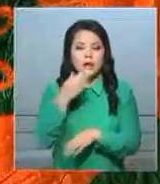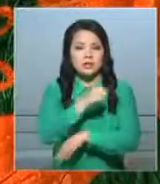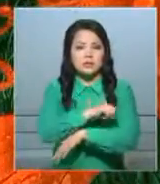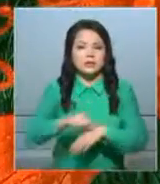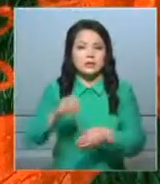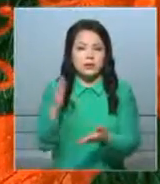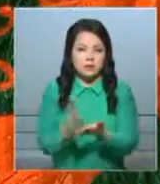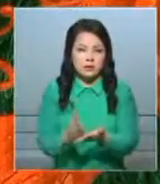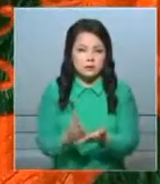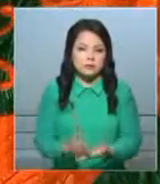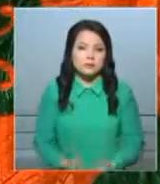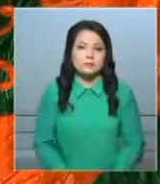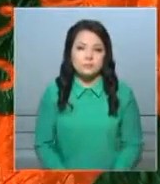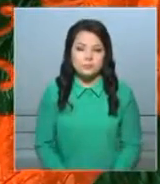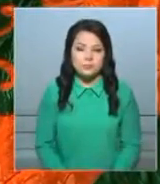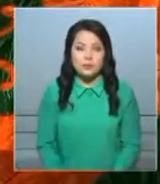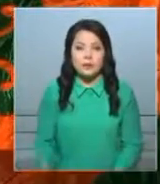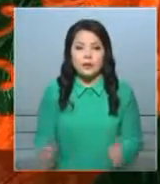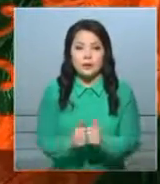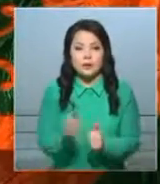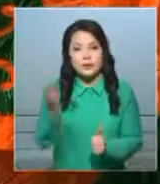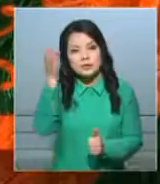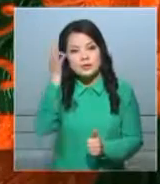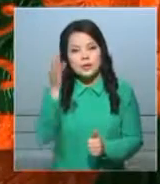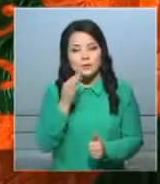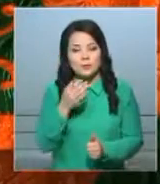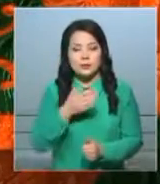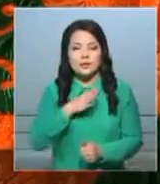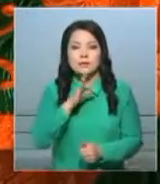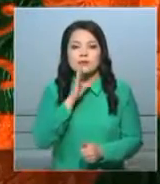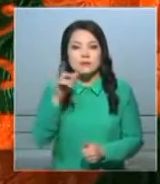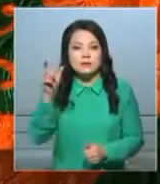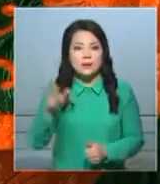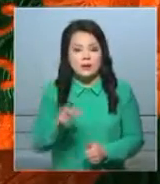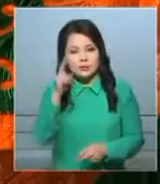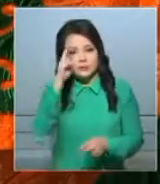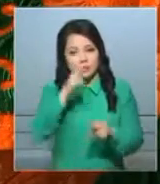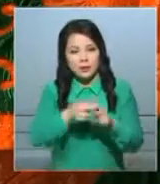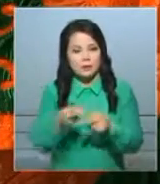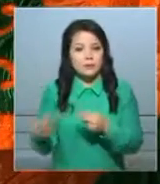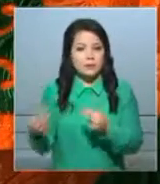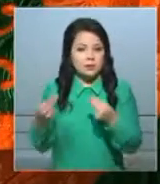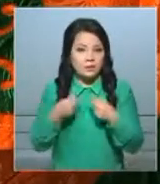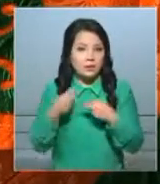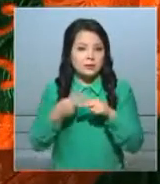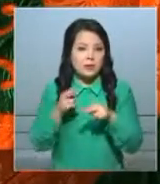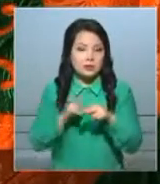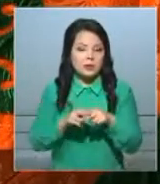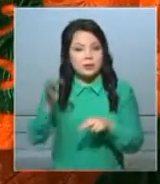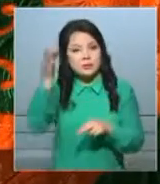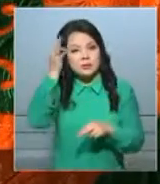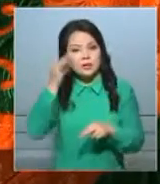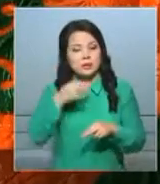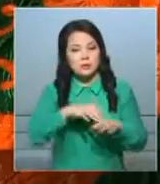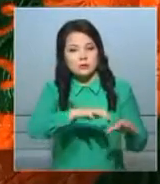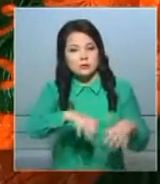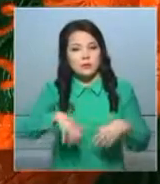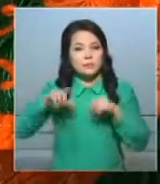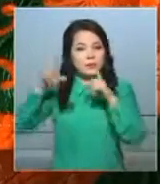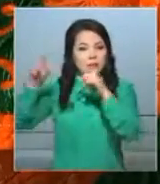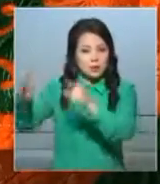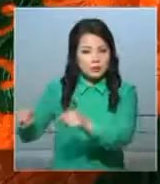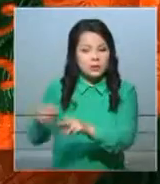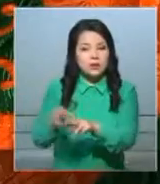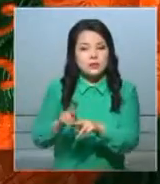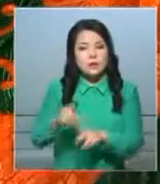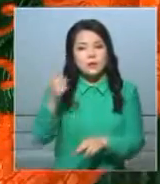тартқан. Әулекөл тұрғында көршім неміс келіншек болды, соның інісі келді. Келмен. Солар Германияға алып кетті. Сосын бір